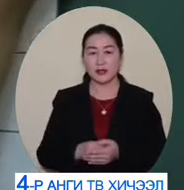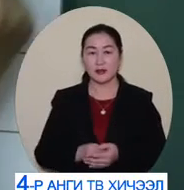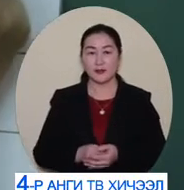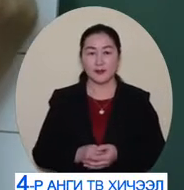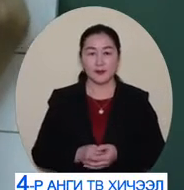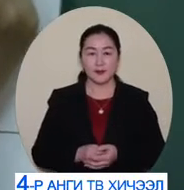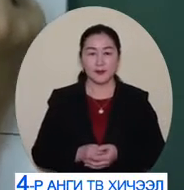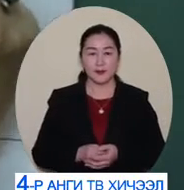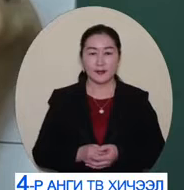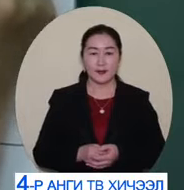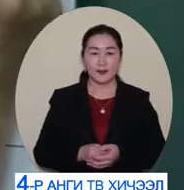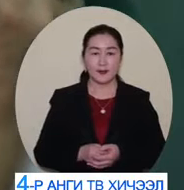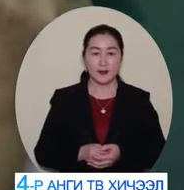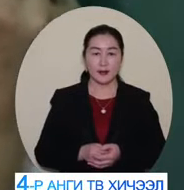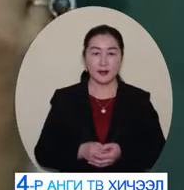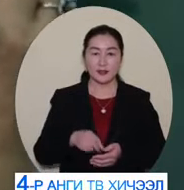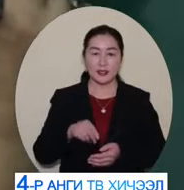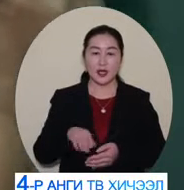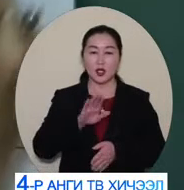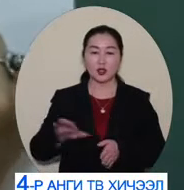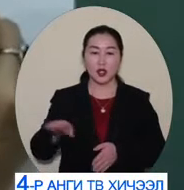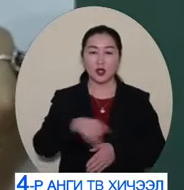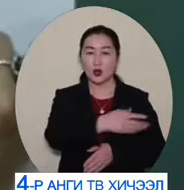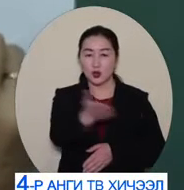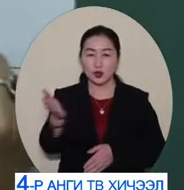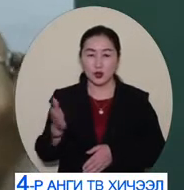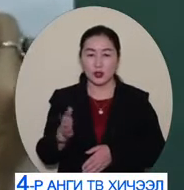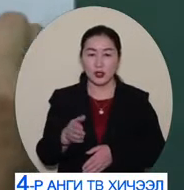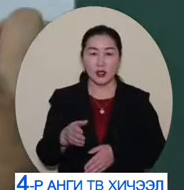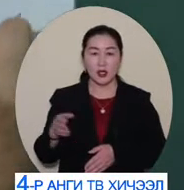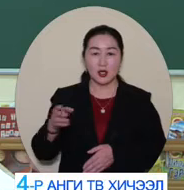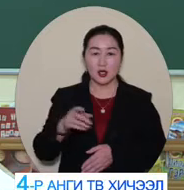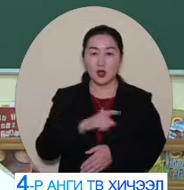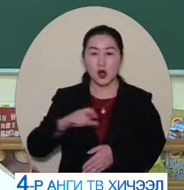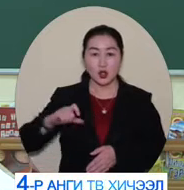биччихье. 50 дахин багасгая бүгдээрээ энэ бодит хэмжээг.